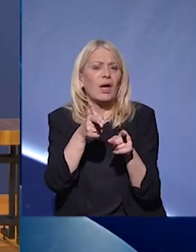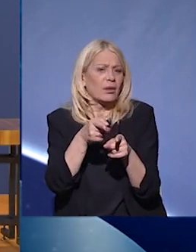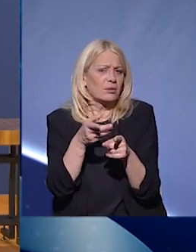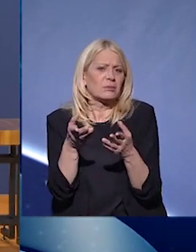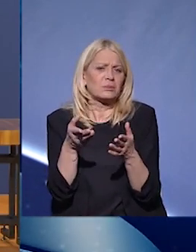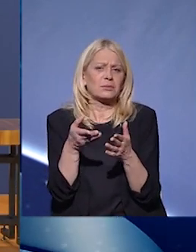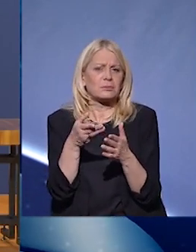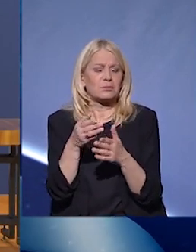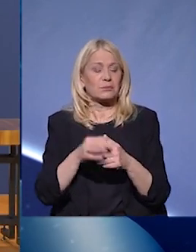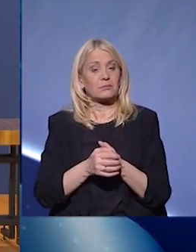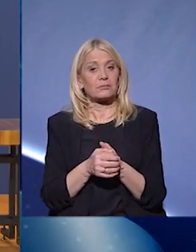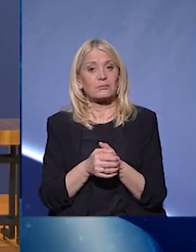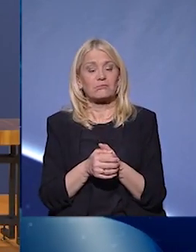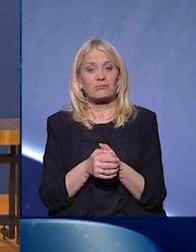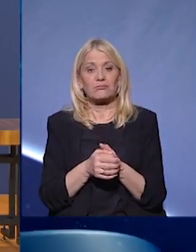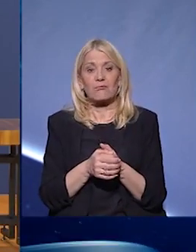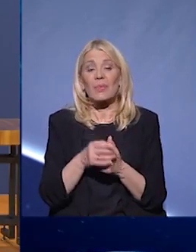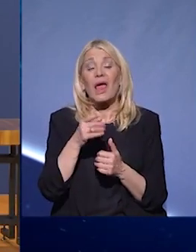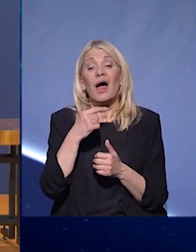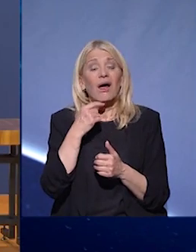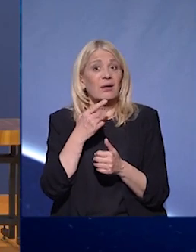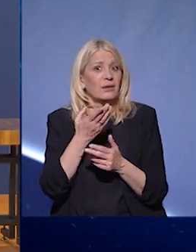epidemije? A ne,